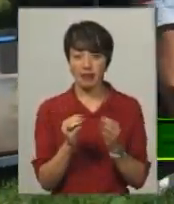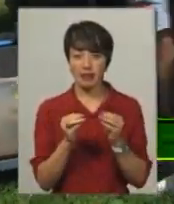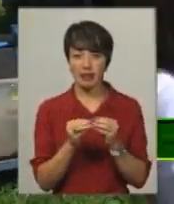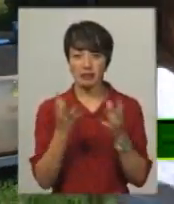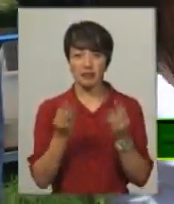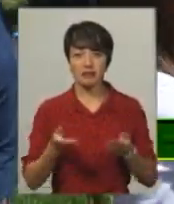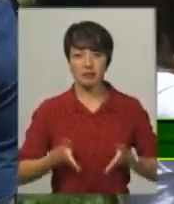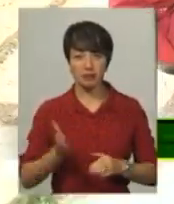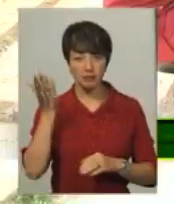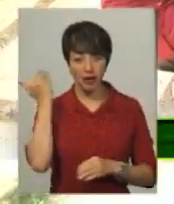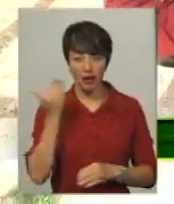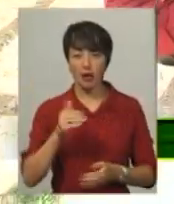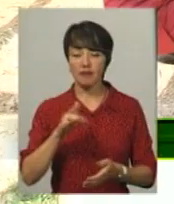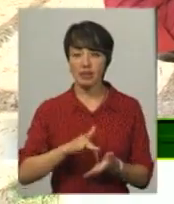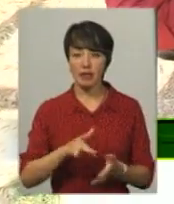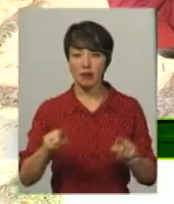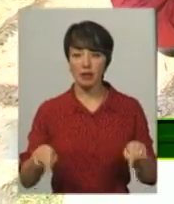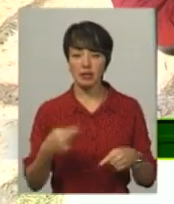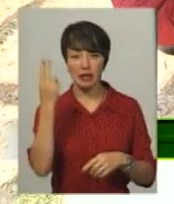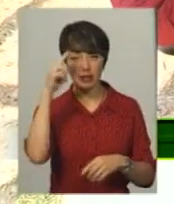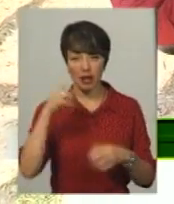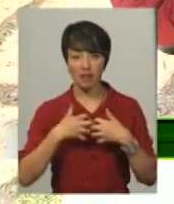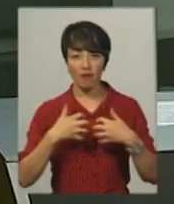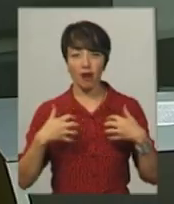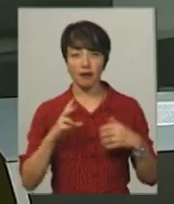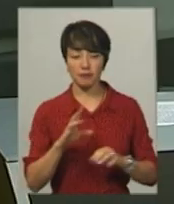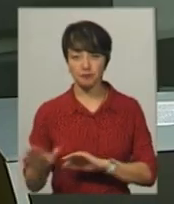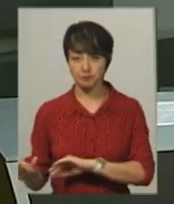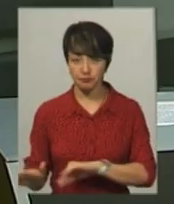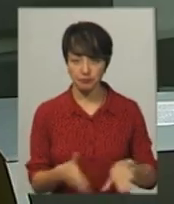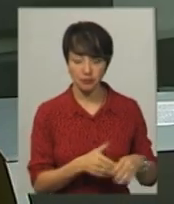у Хмельницькому центрі реабілітації диких тварин.